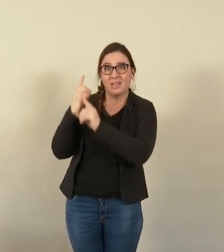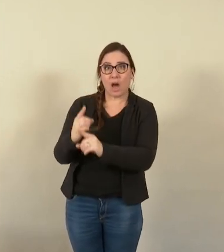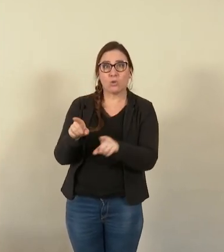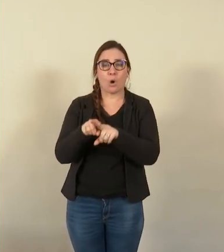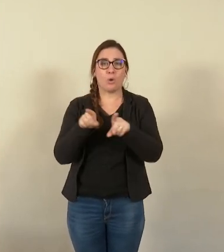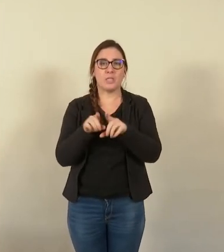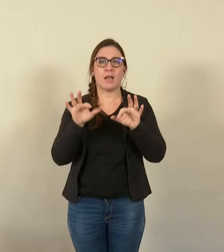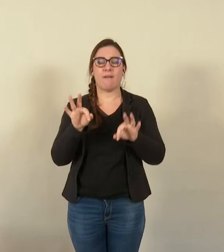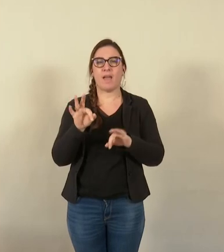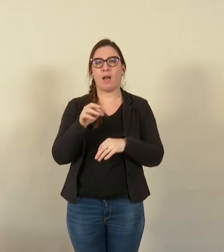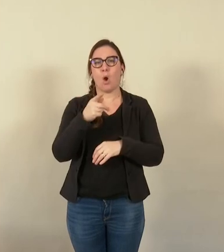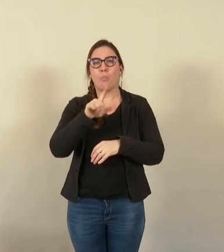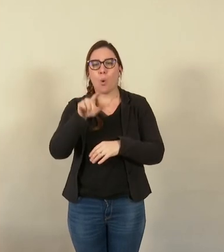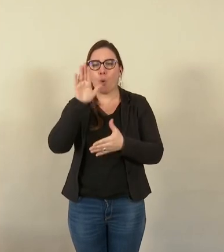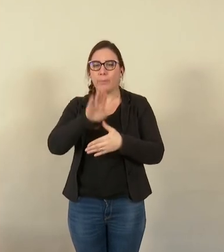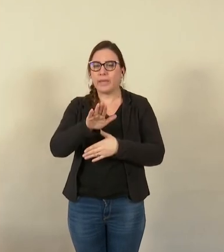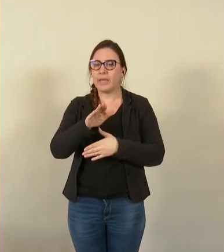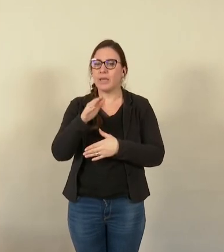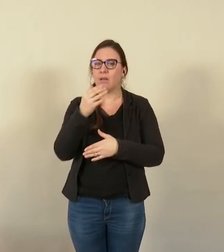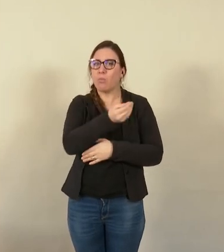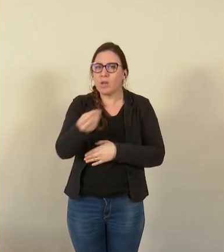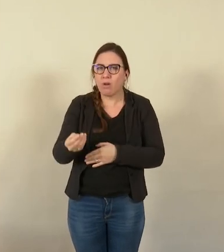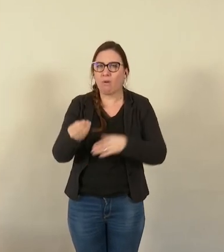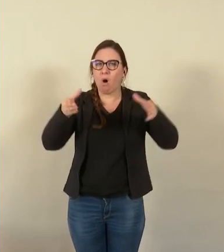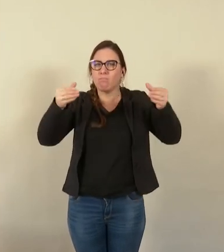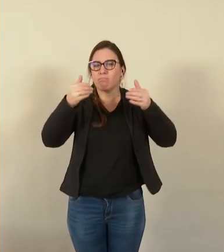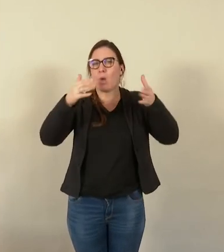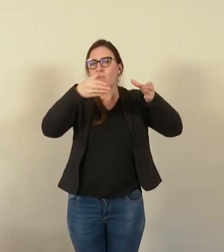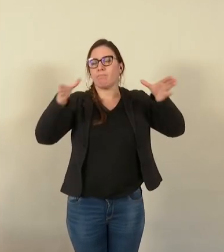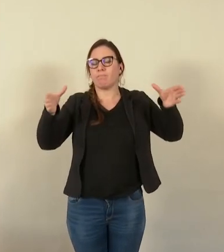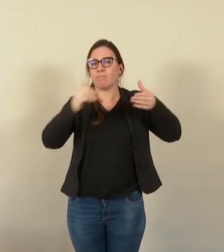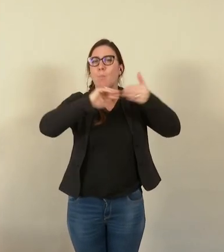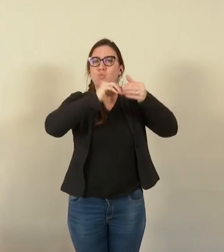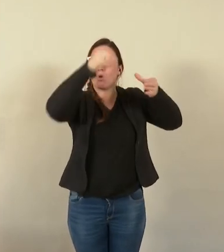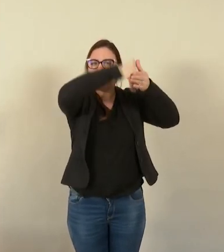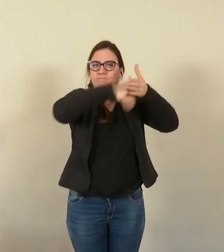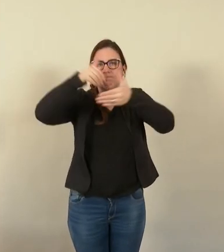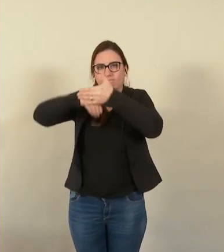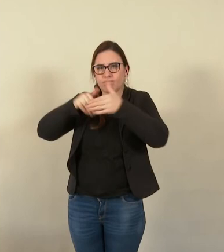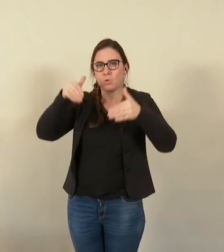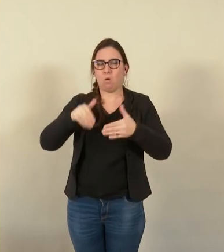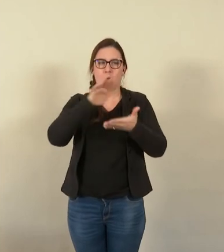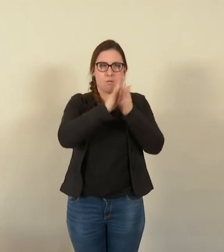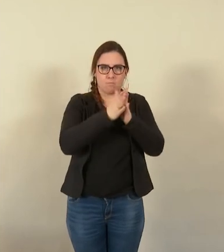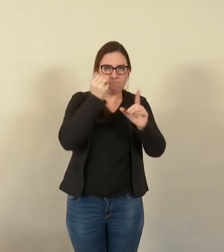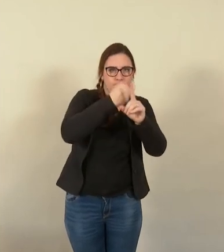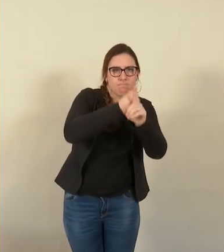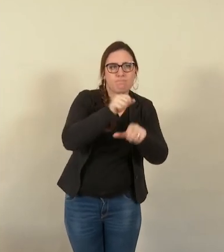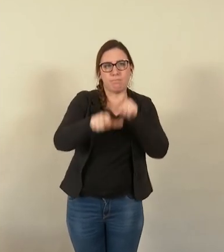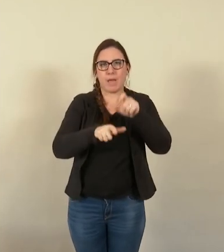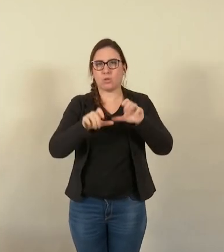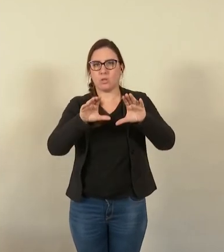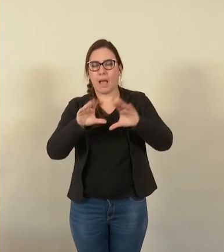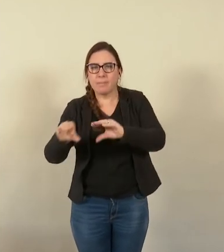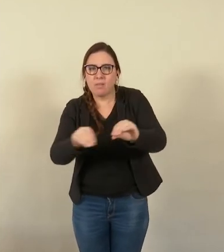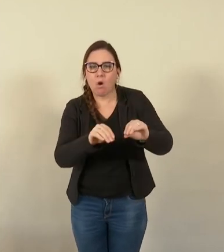saturnisme infantile a été mise à l'agenda par des professionnels de santé des associations des habitants et des habitantes mais aussi